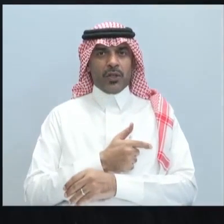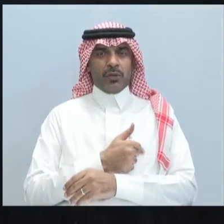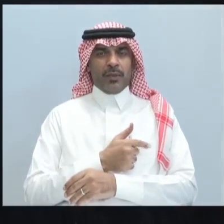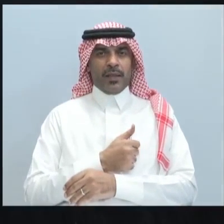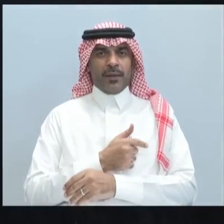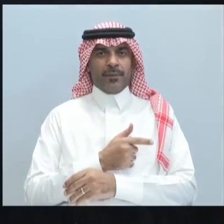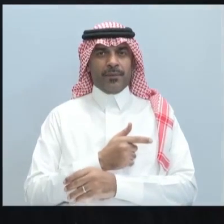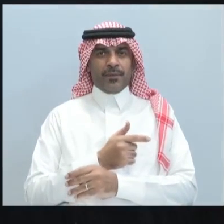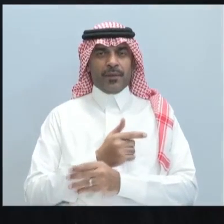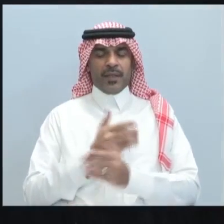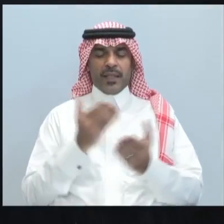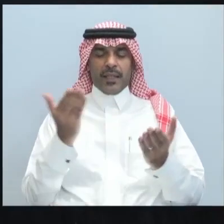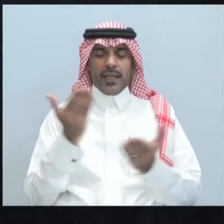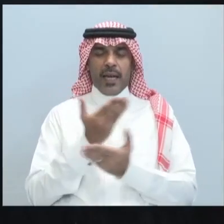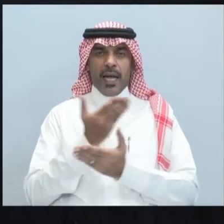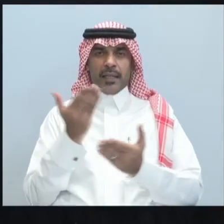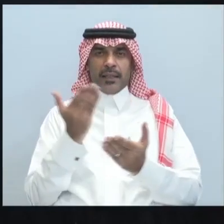الدراسات الاجتماعيه